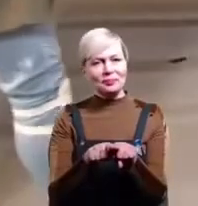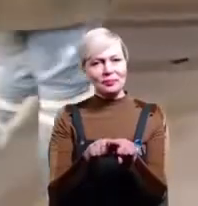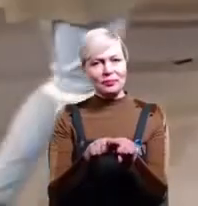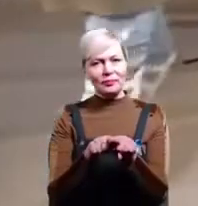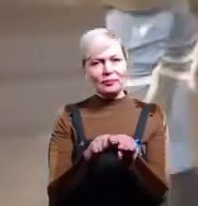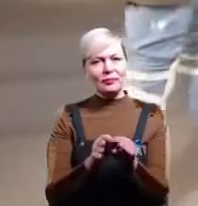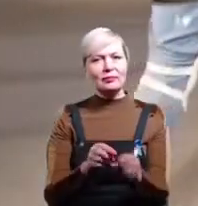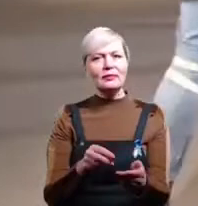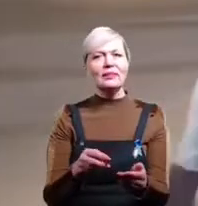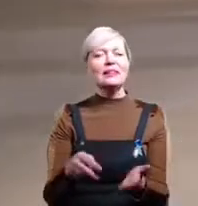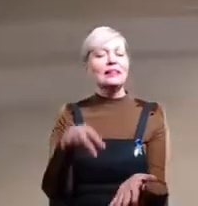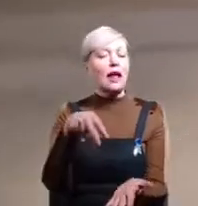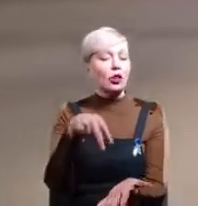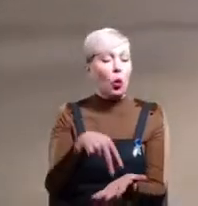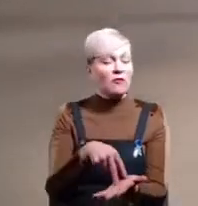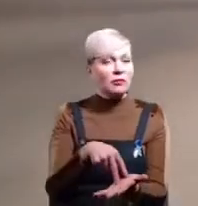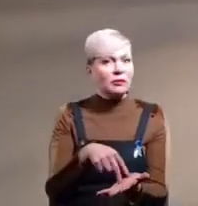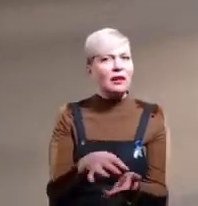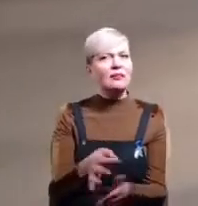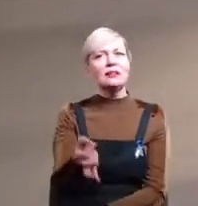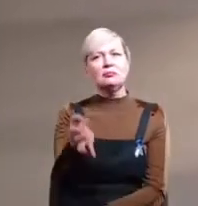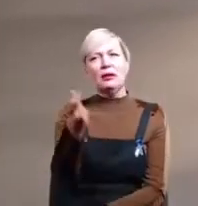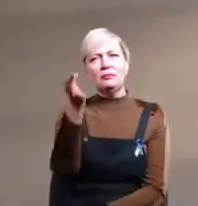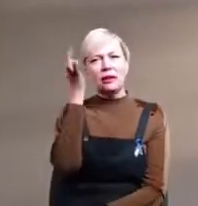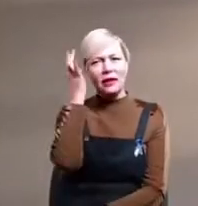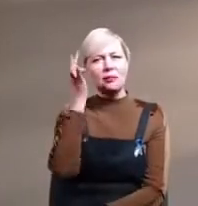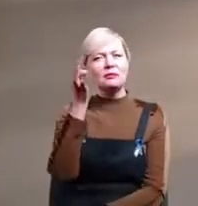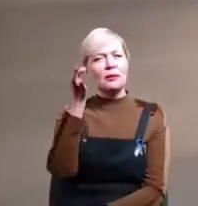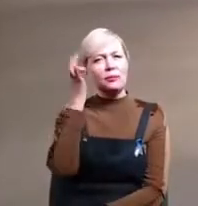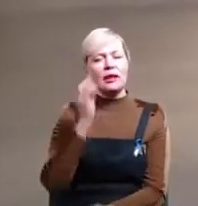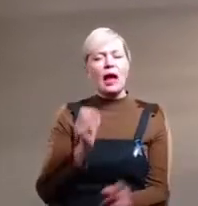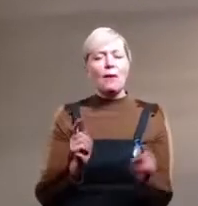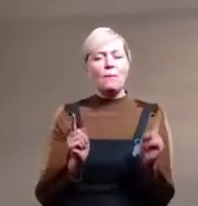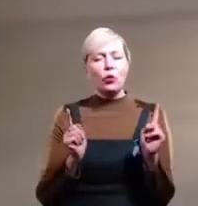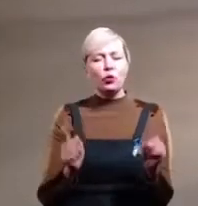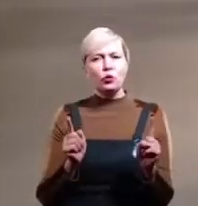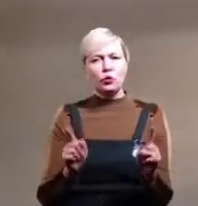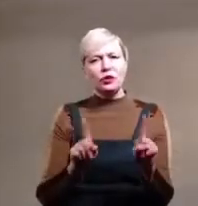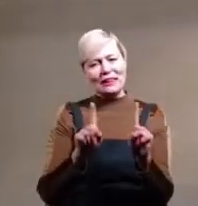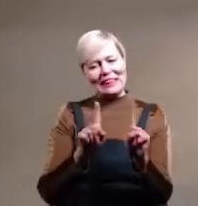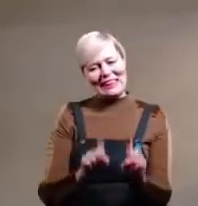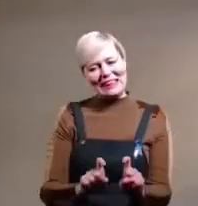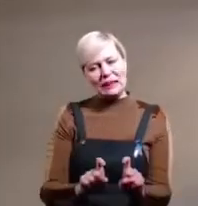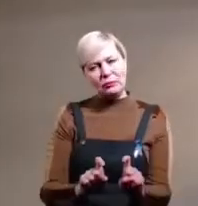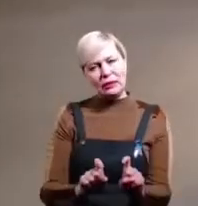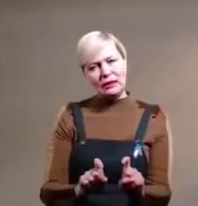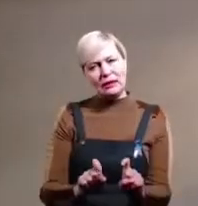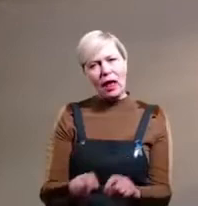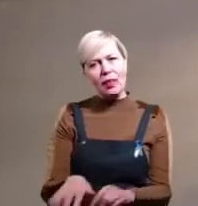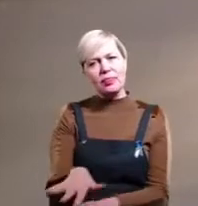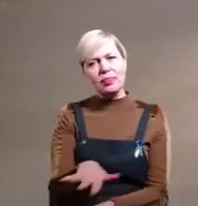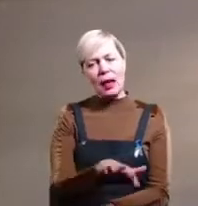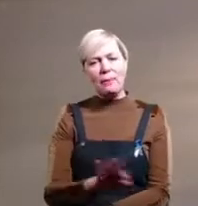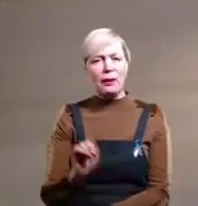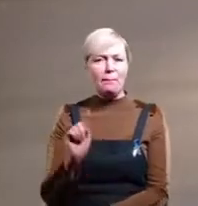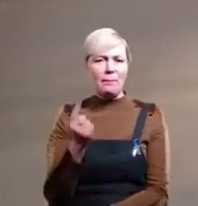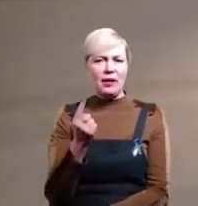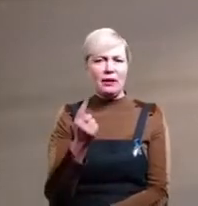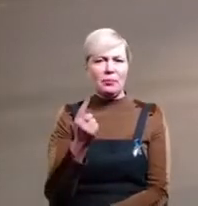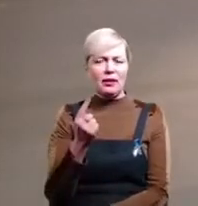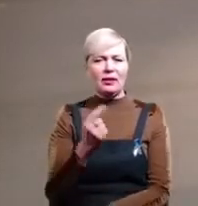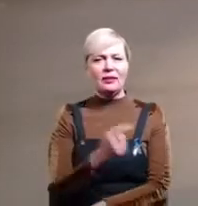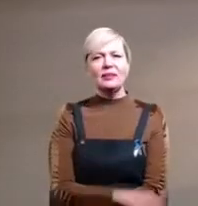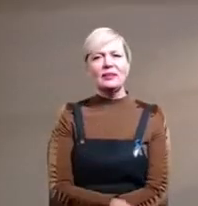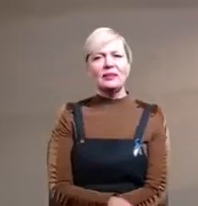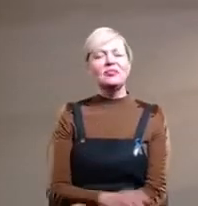становимся, вспоминаем, да, вспоминаем кусочек, садимся на пол, первое. Не, все вместе, а дальше